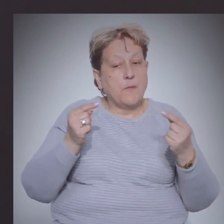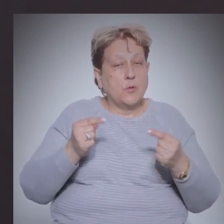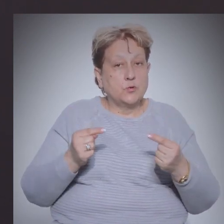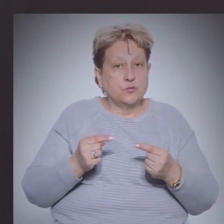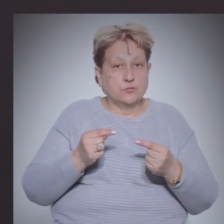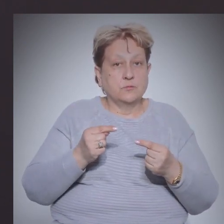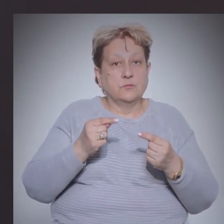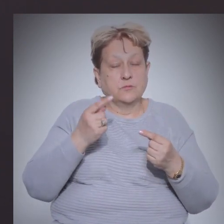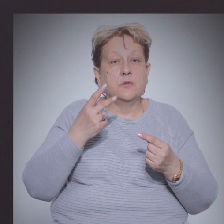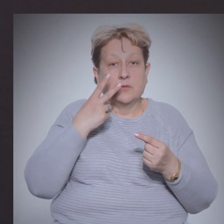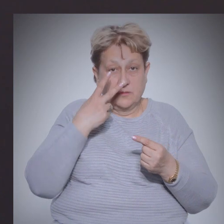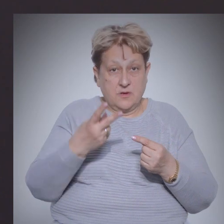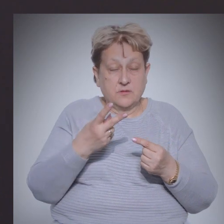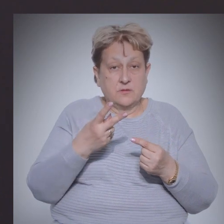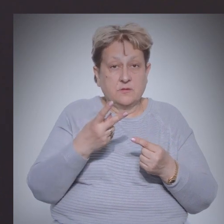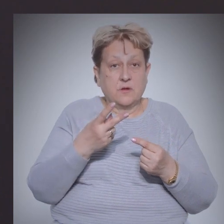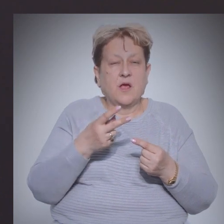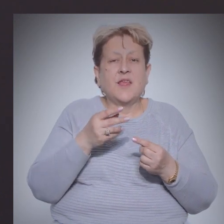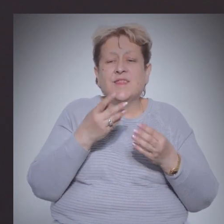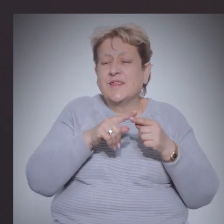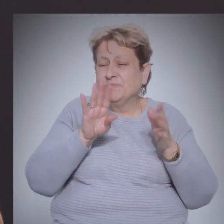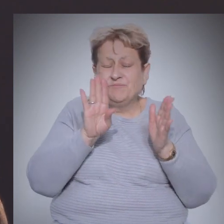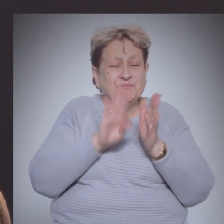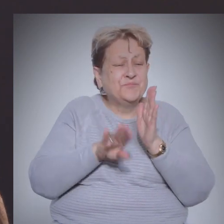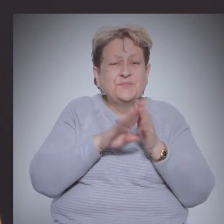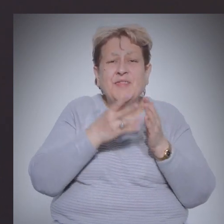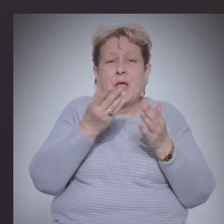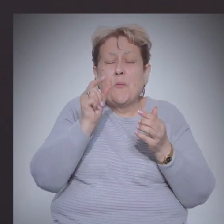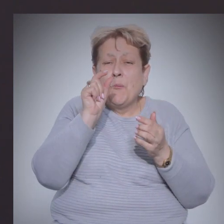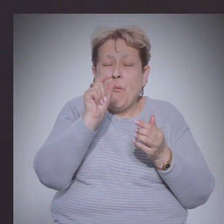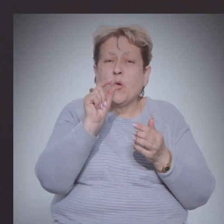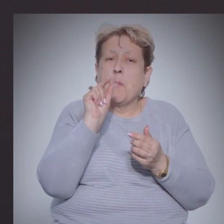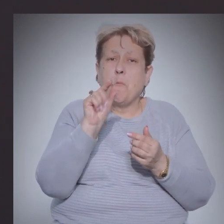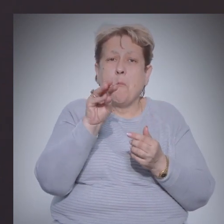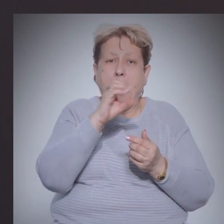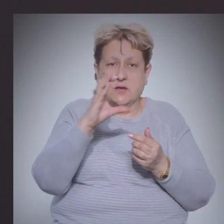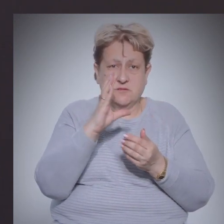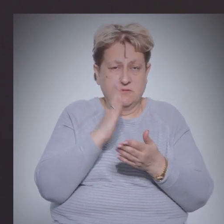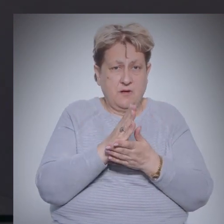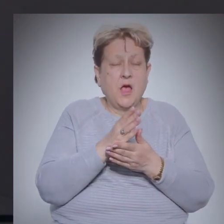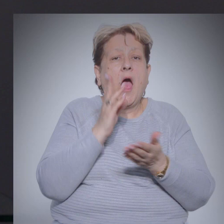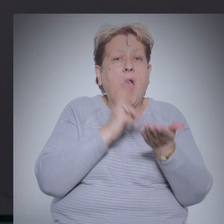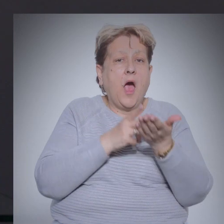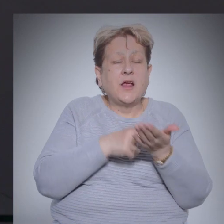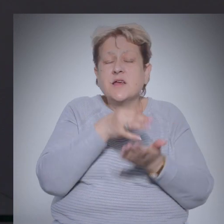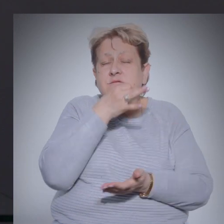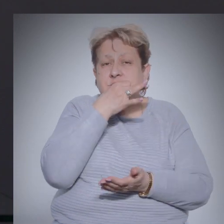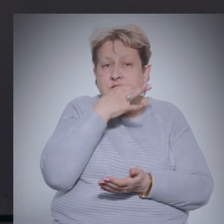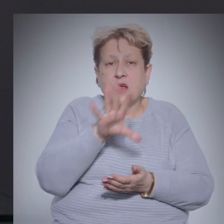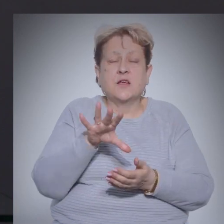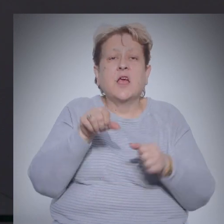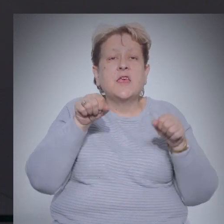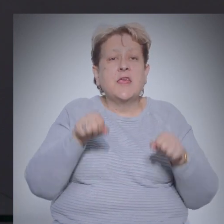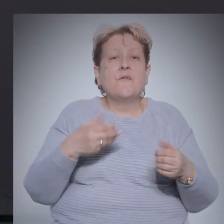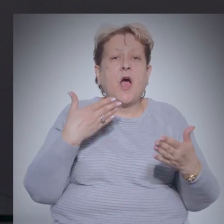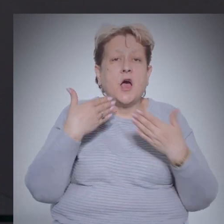համատականներ անսկասնենք, դա այն տարական, ամենատարական, ամենապոքր մասնիքն է, որը արկայև